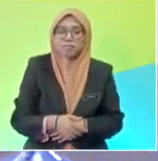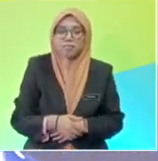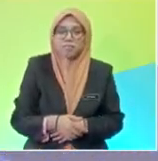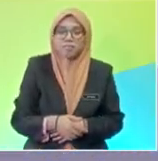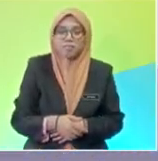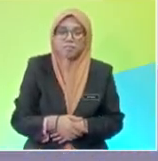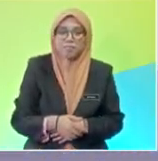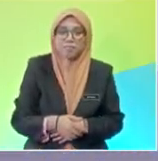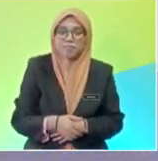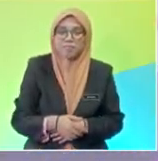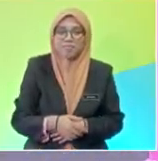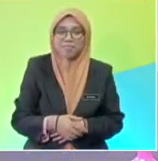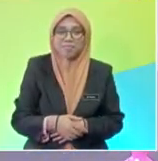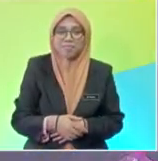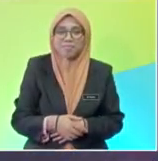setahun.